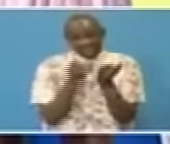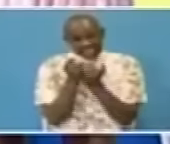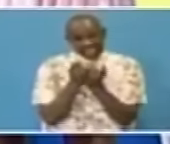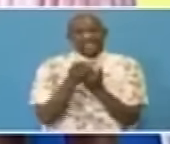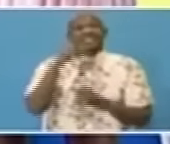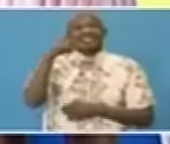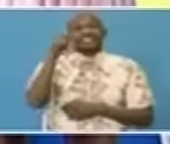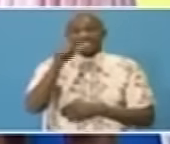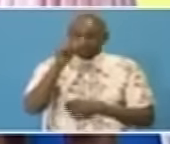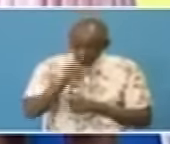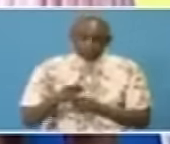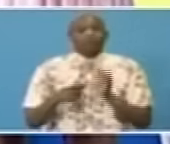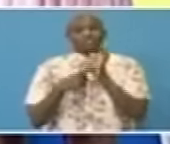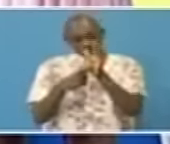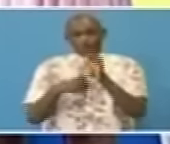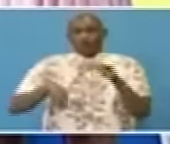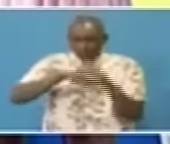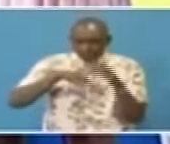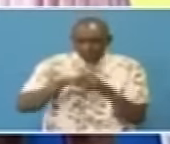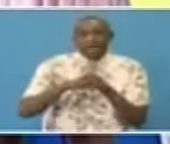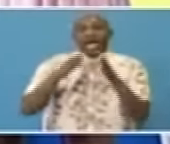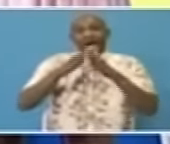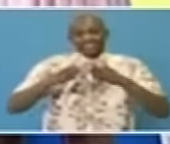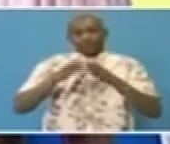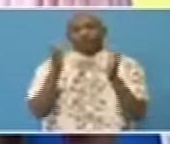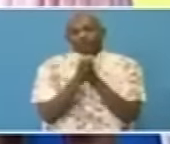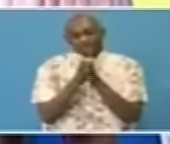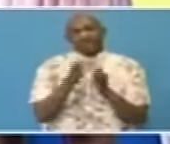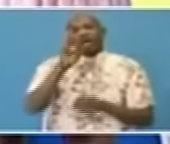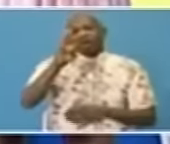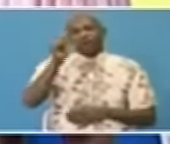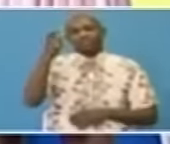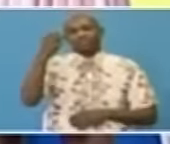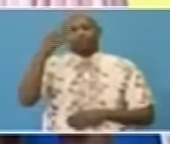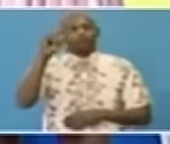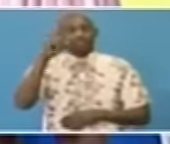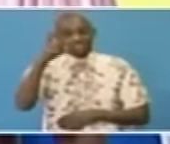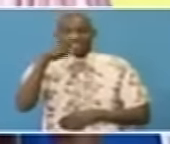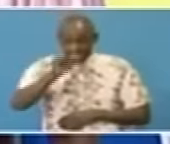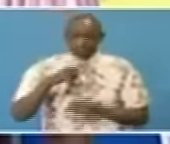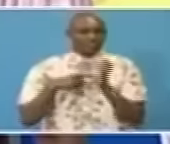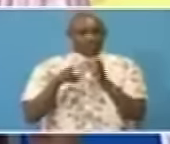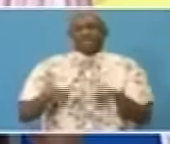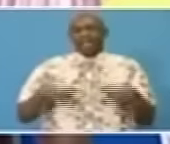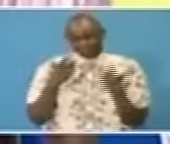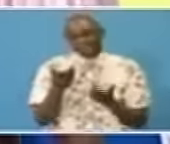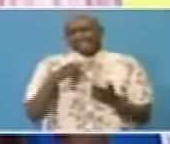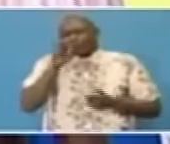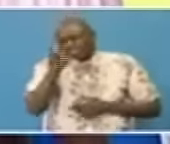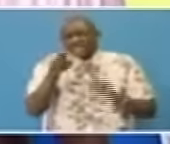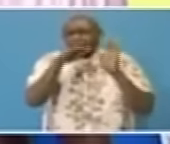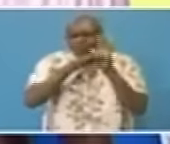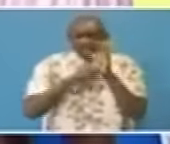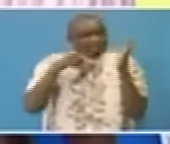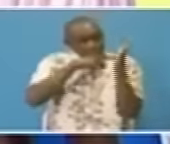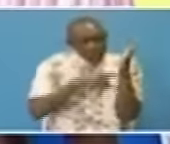hii mtazamaji, huku KTN ikipeperusha mchuano kati ya Arsenal na Watford ugani Emirates. Na kama awali, hebu tuangalie ratiba